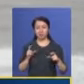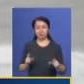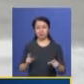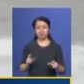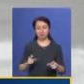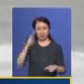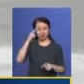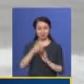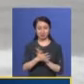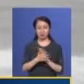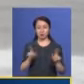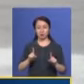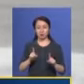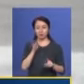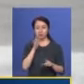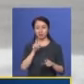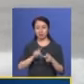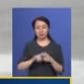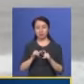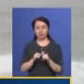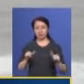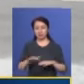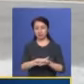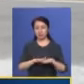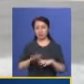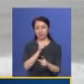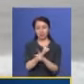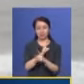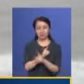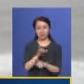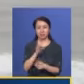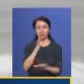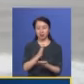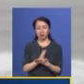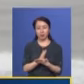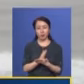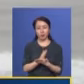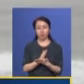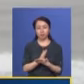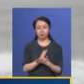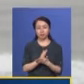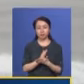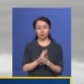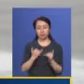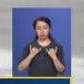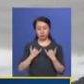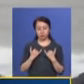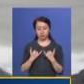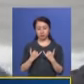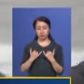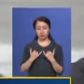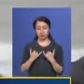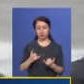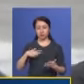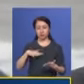Поэтому я понимаю, что сейчас период пандемии, массовые мероприятия запрещены, но индивидуальные занятия можно. Как бы сейчас у